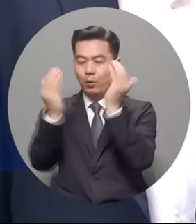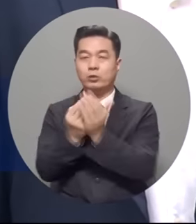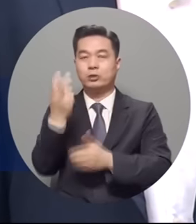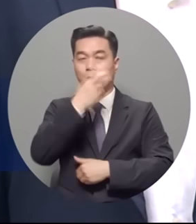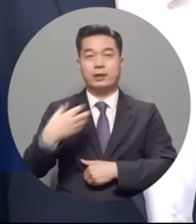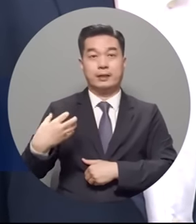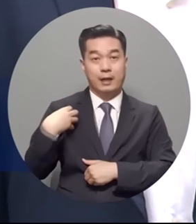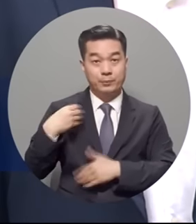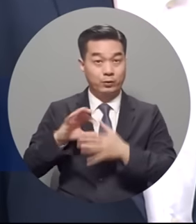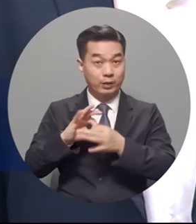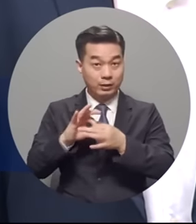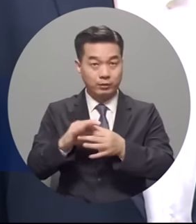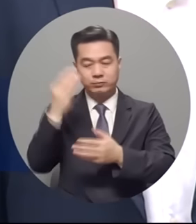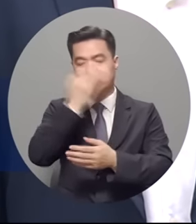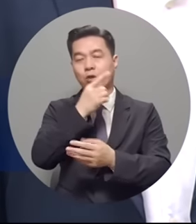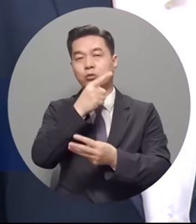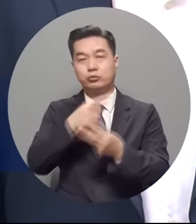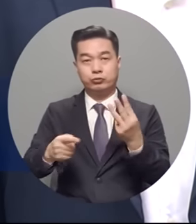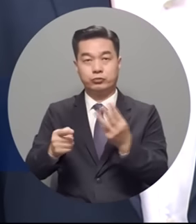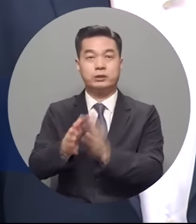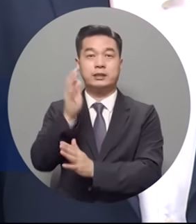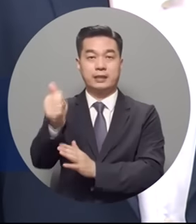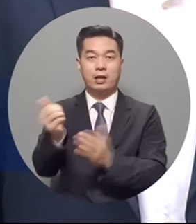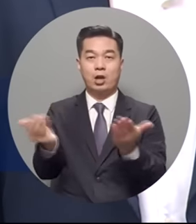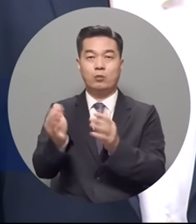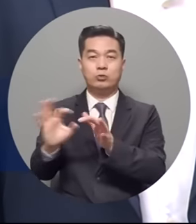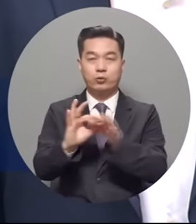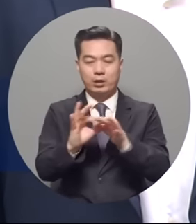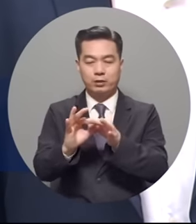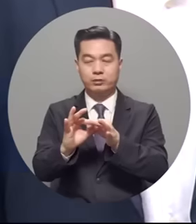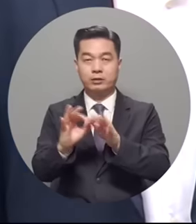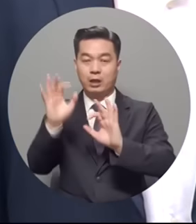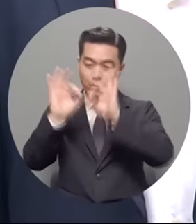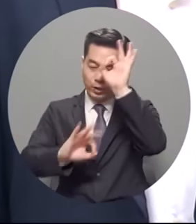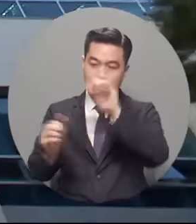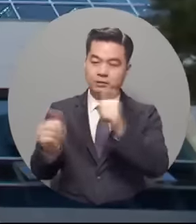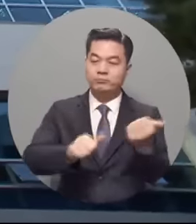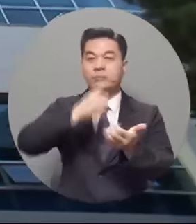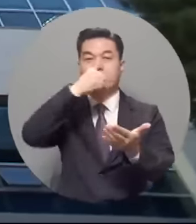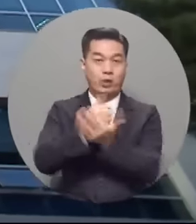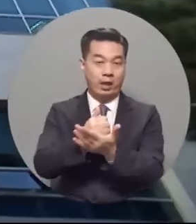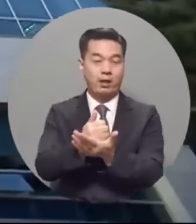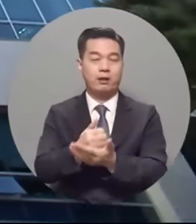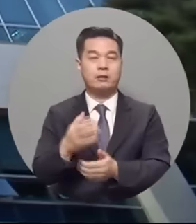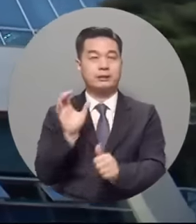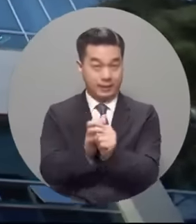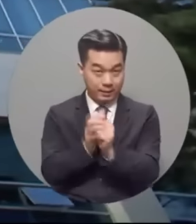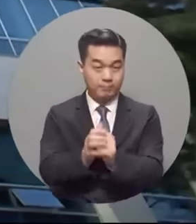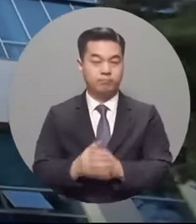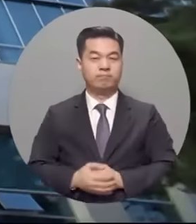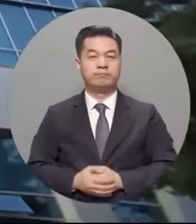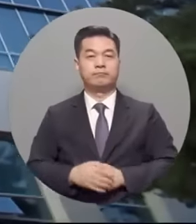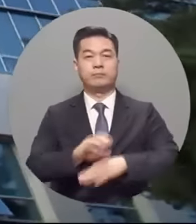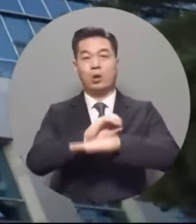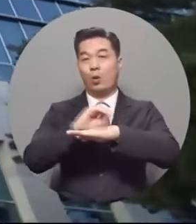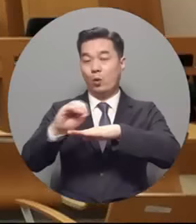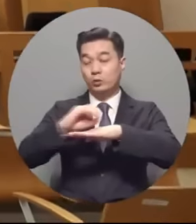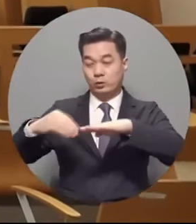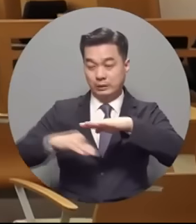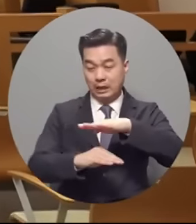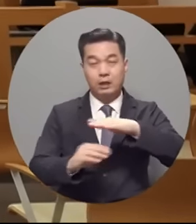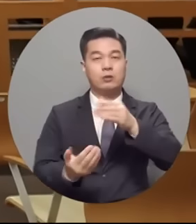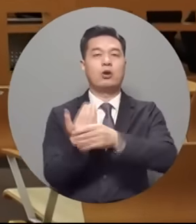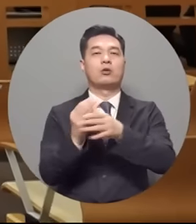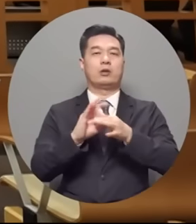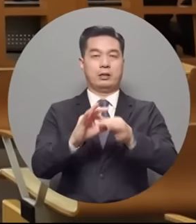관련돼 가지고는 청주시장의 업무상 과실치사죄에 따른 책임. 오송 참사와 관련해 청주지법에서 열린